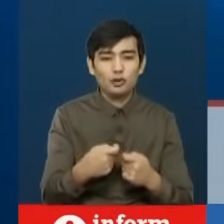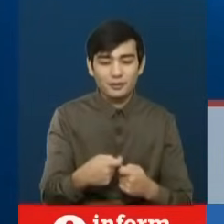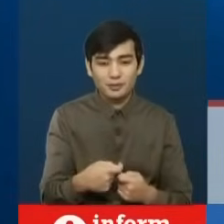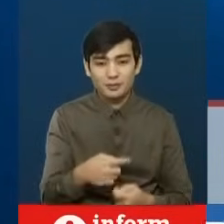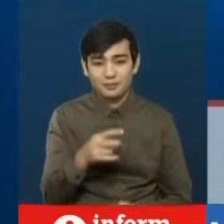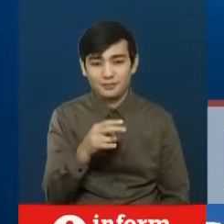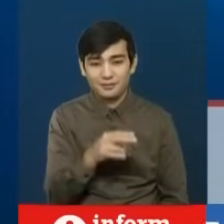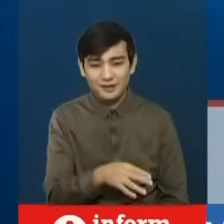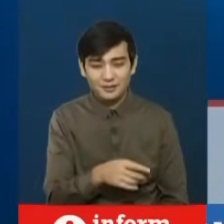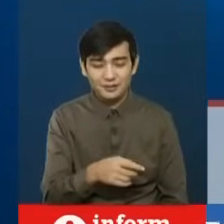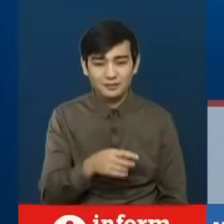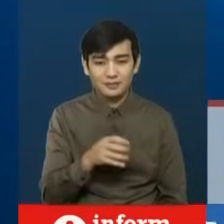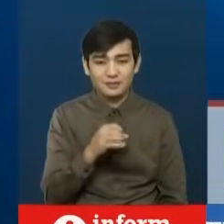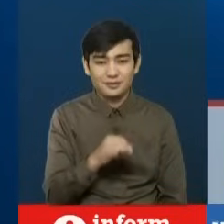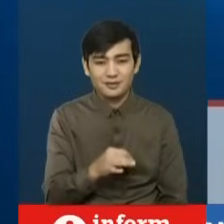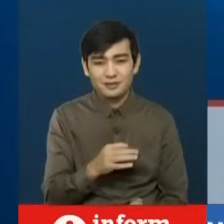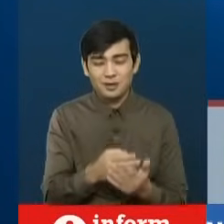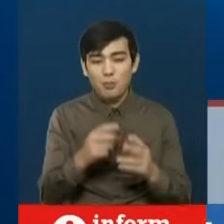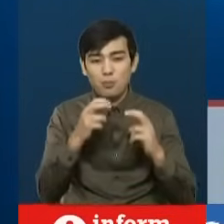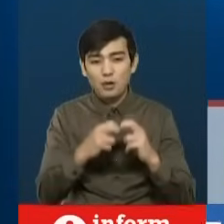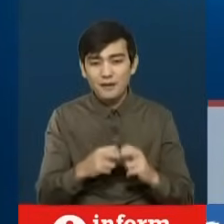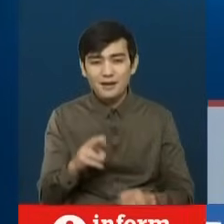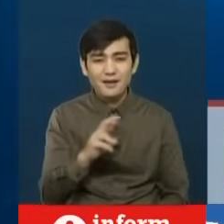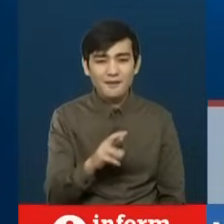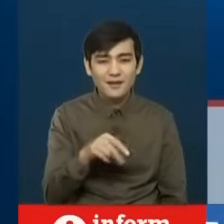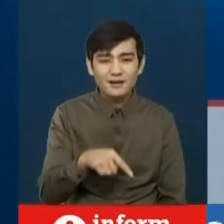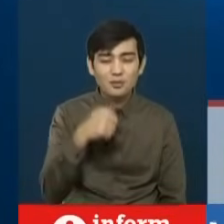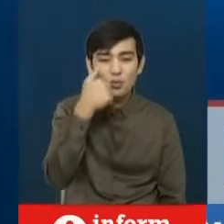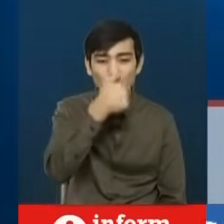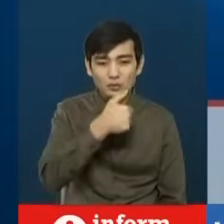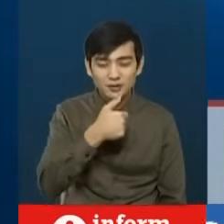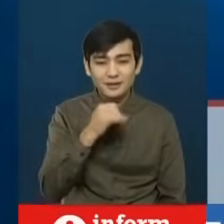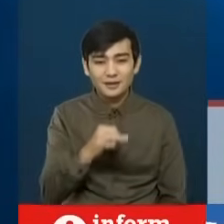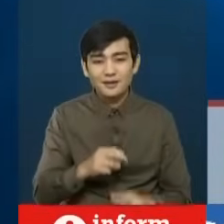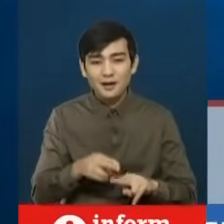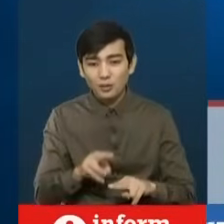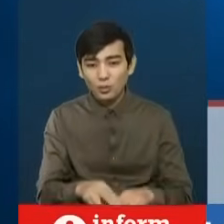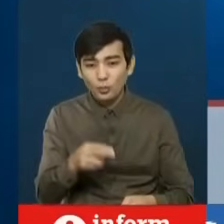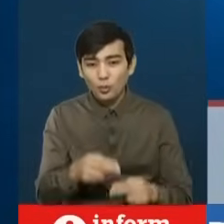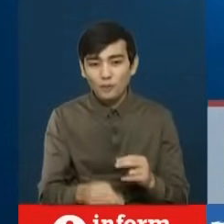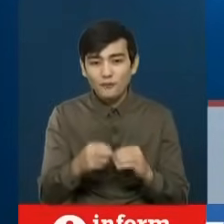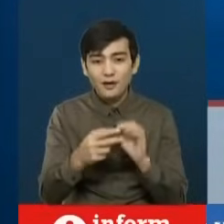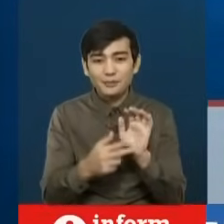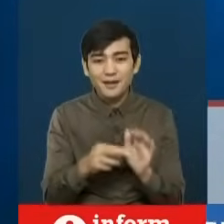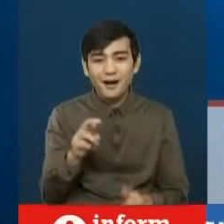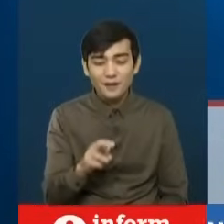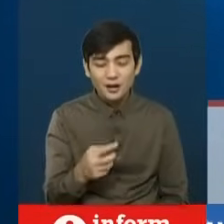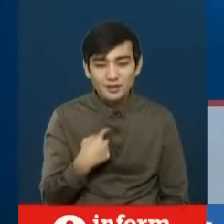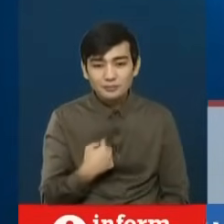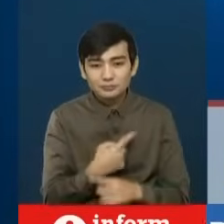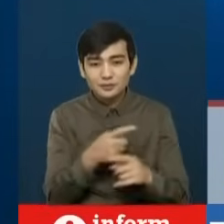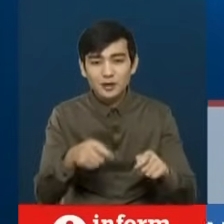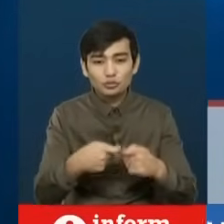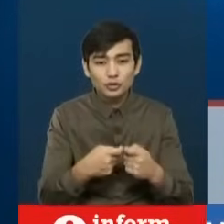кото предметом проверки только в январе этого года которые завершены только 18 января и в основу как